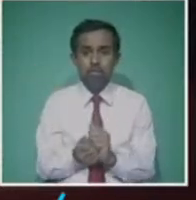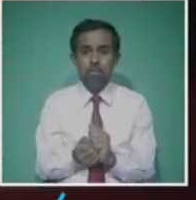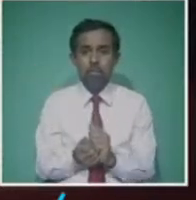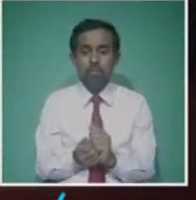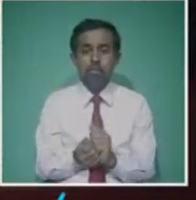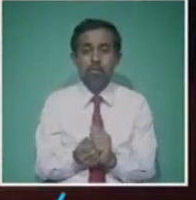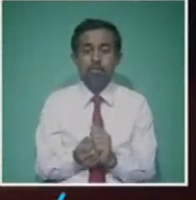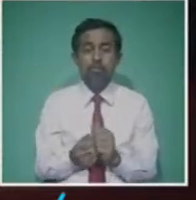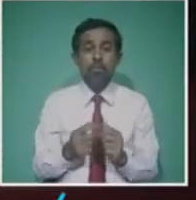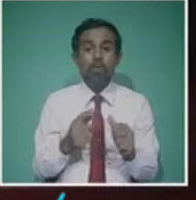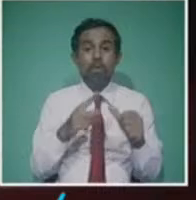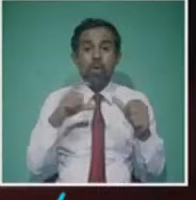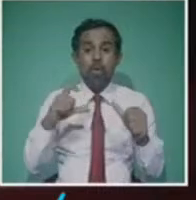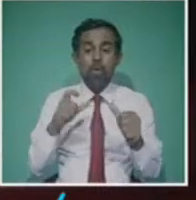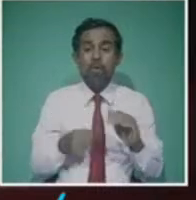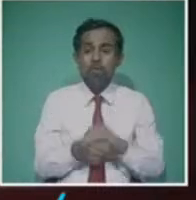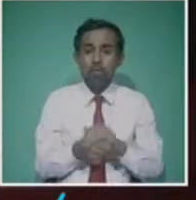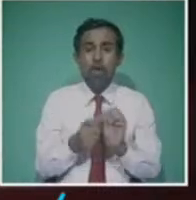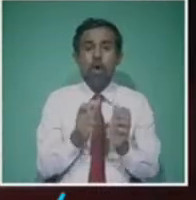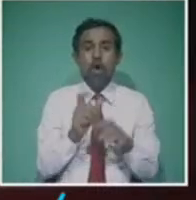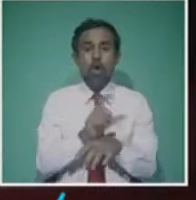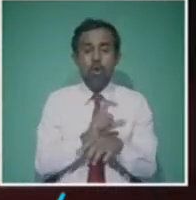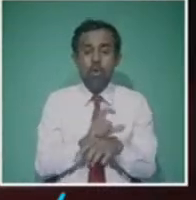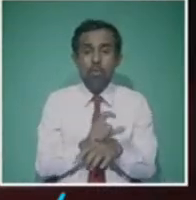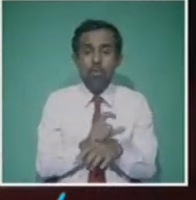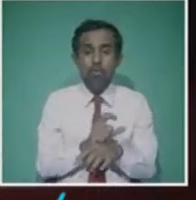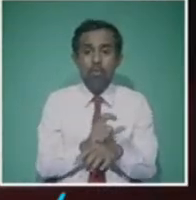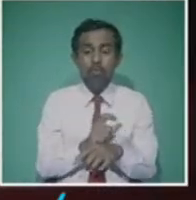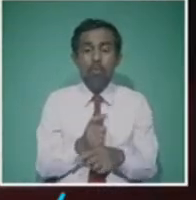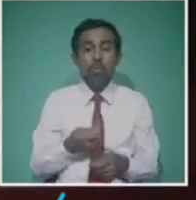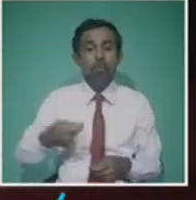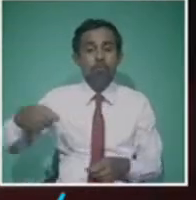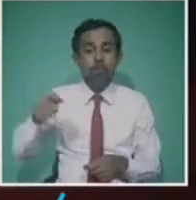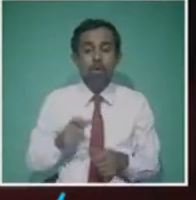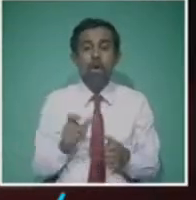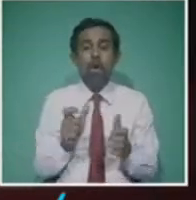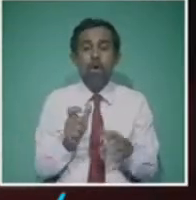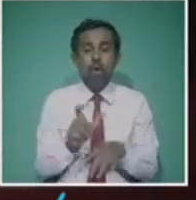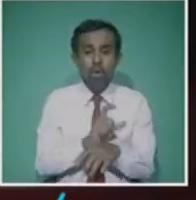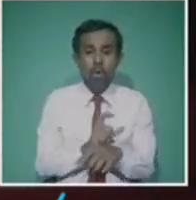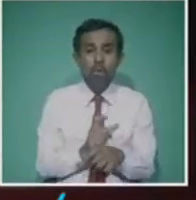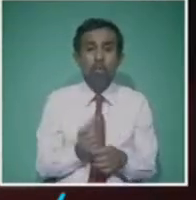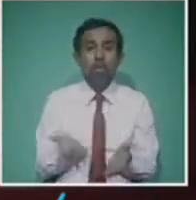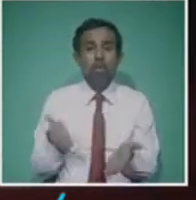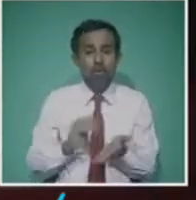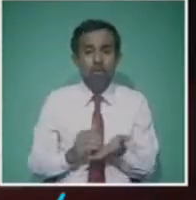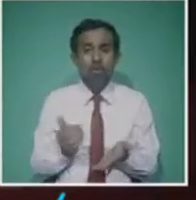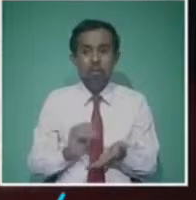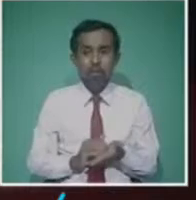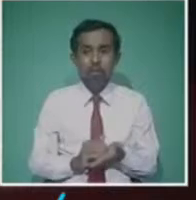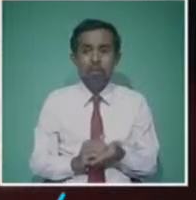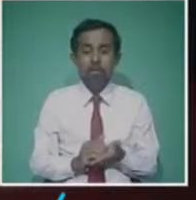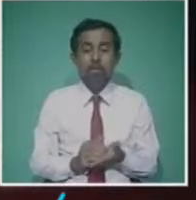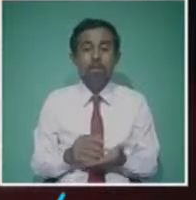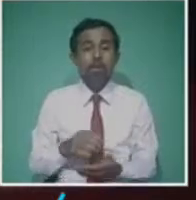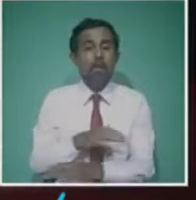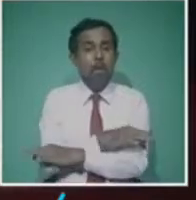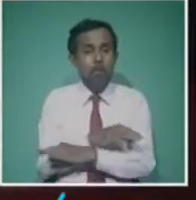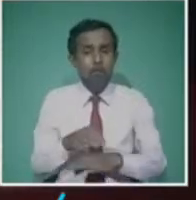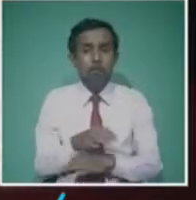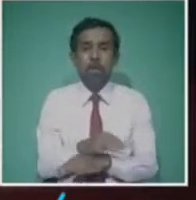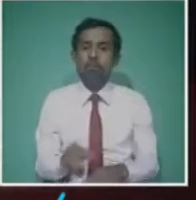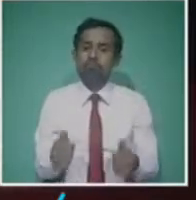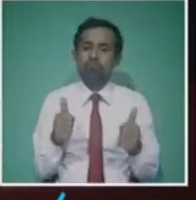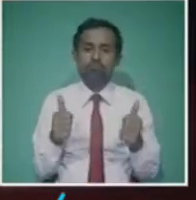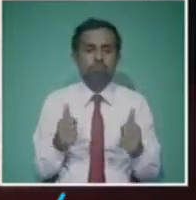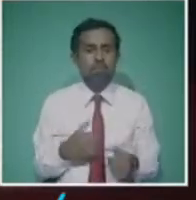සහ විගණන කොමිසම අල්ලස් කොමිසම හා ප්‍රසම්පාදන කොමිසම නැවත ගෙන ඒමට ගන්න ක්‍රියාමාර්ග සාධනීයයි